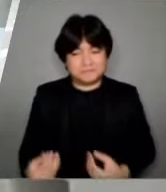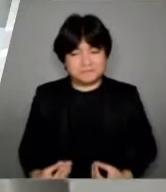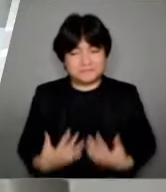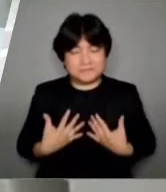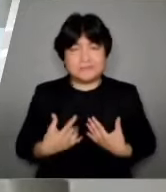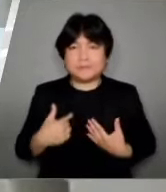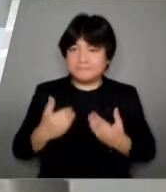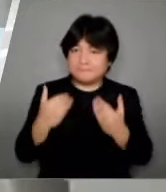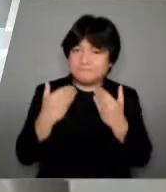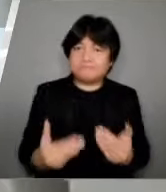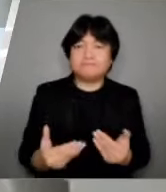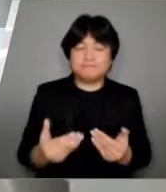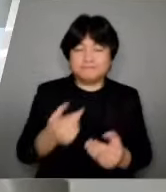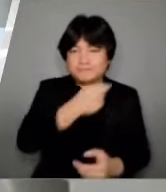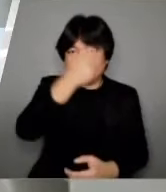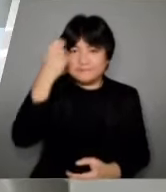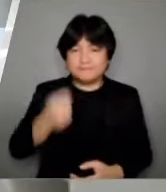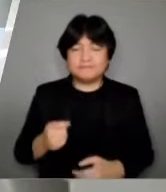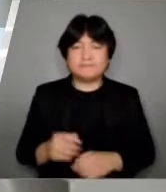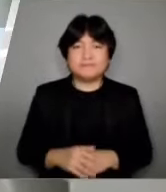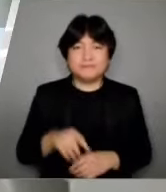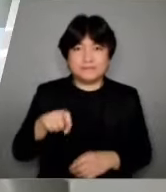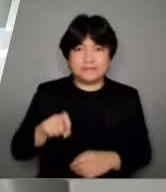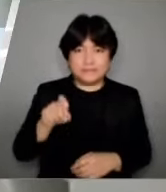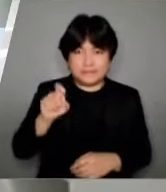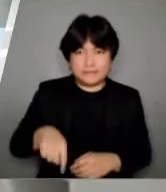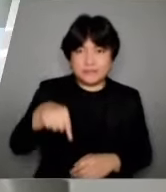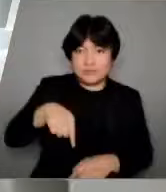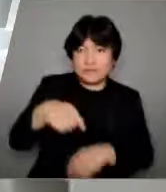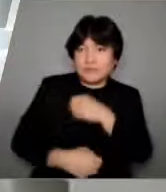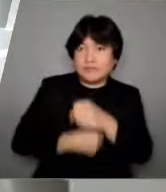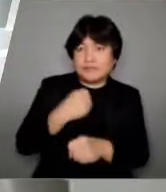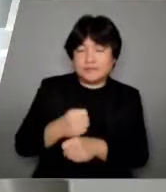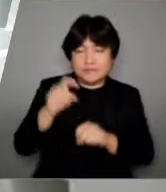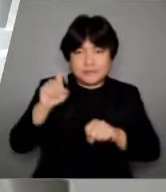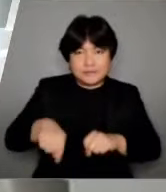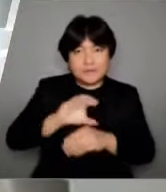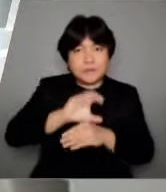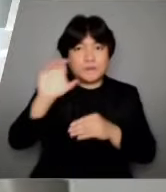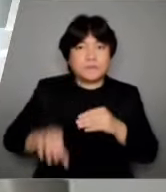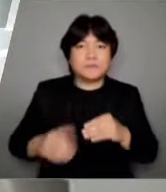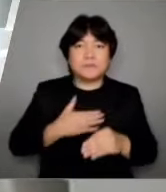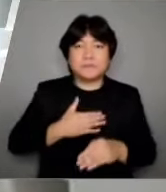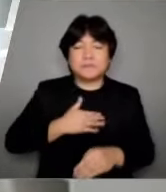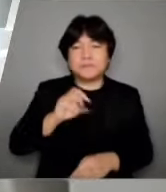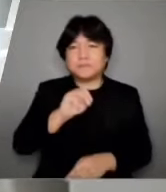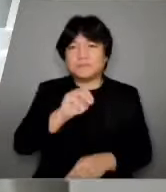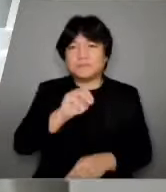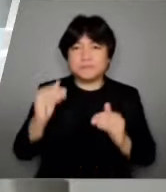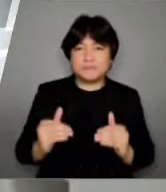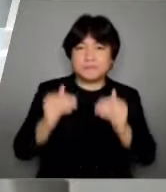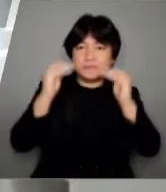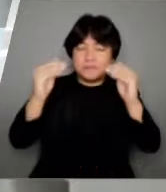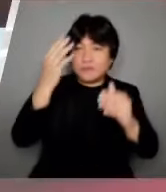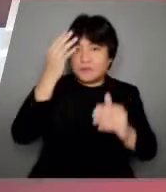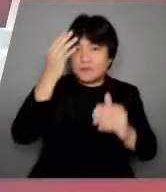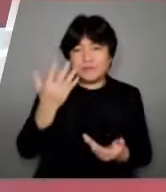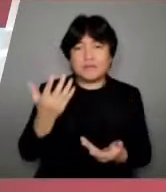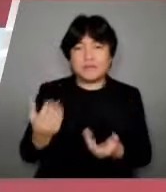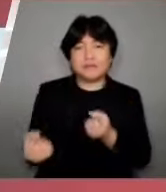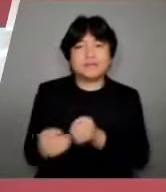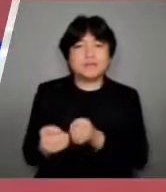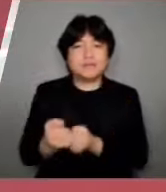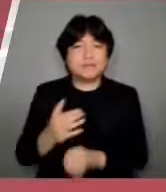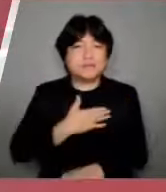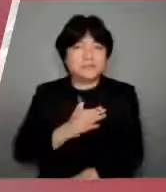na dapat ngayong taon na to is matapos ko na yung masteral ko. Ipupush ko to para sa magandang kinabukasan ng anak ko. Para